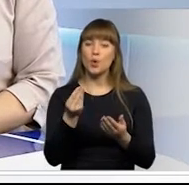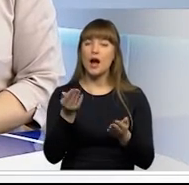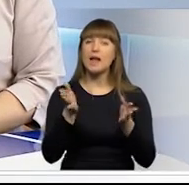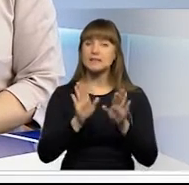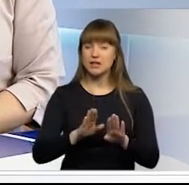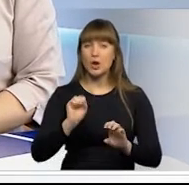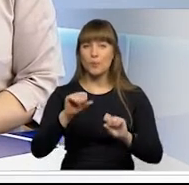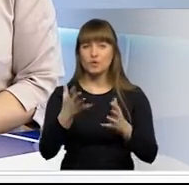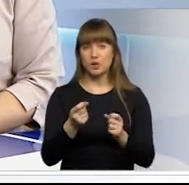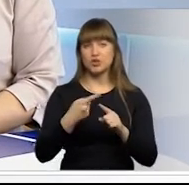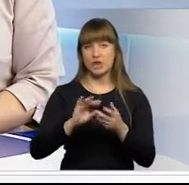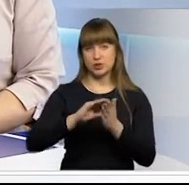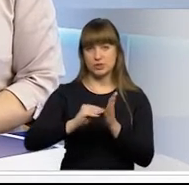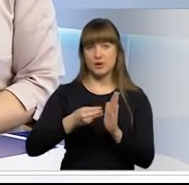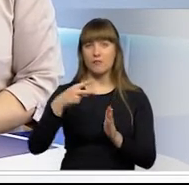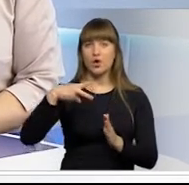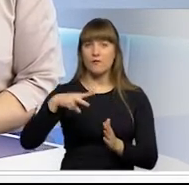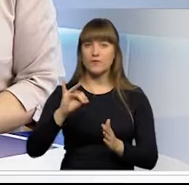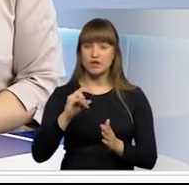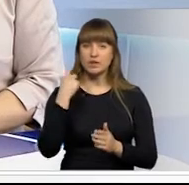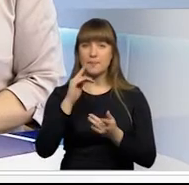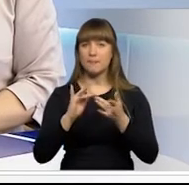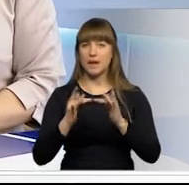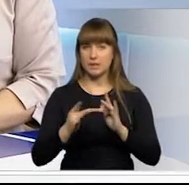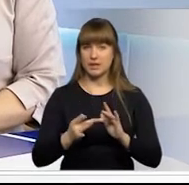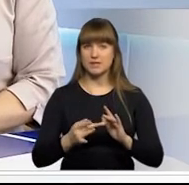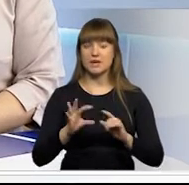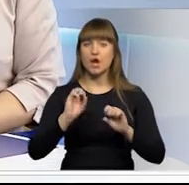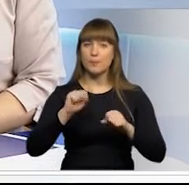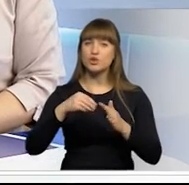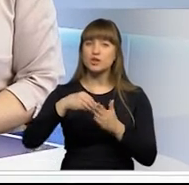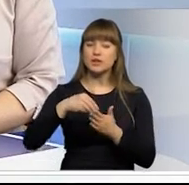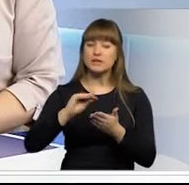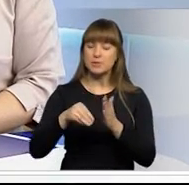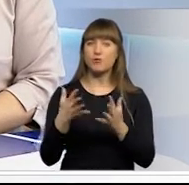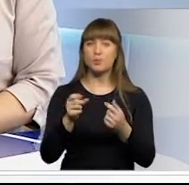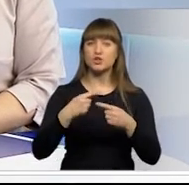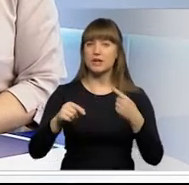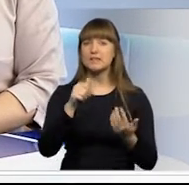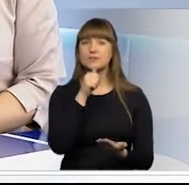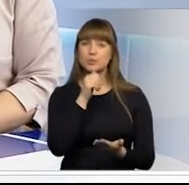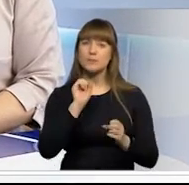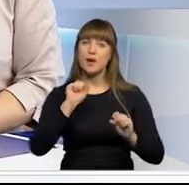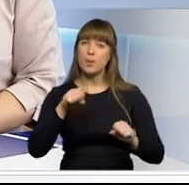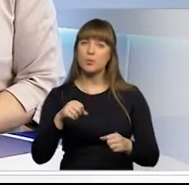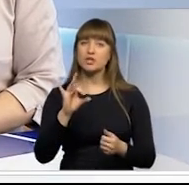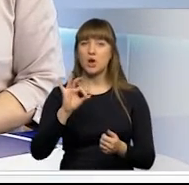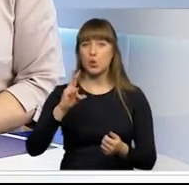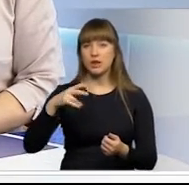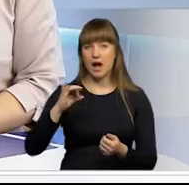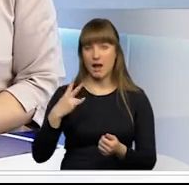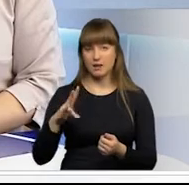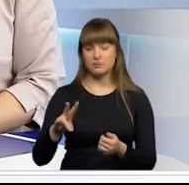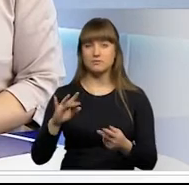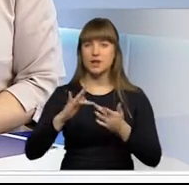можно получить тоже разными способами. Можно сразу в онлайн виде на экране увидеть. Можно ее заказать в